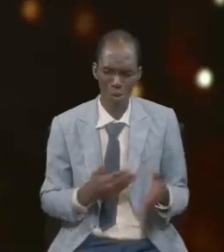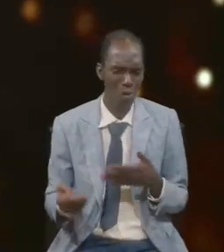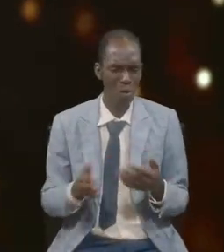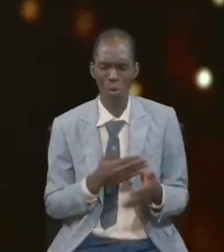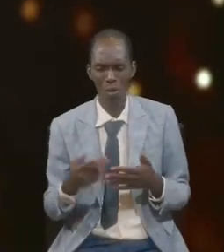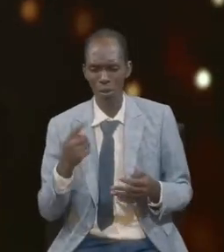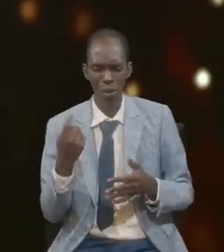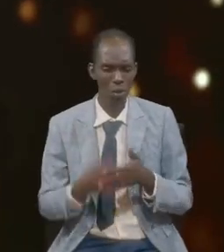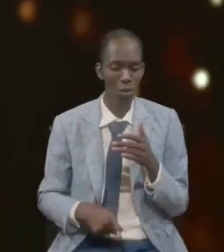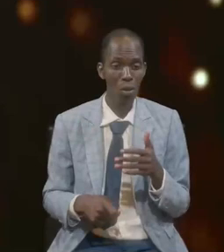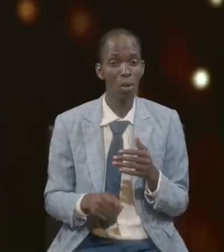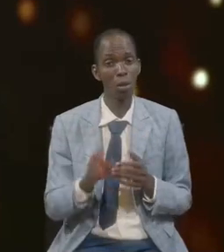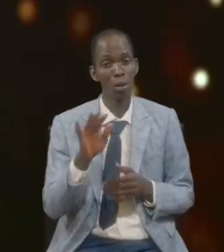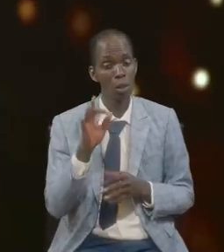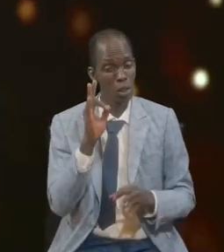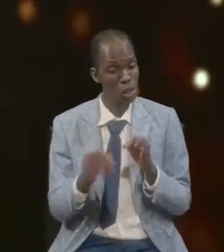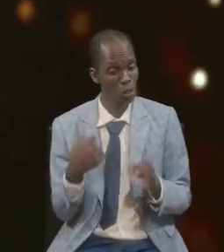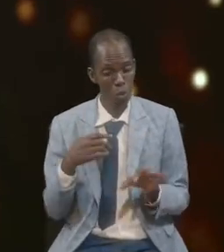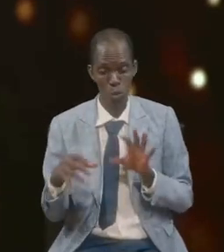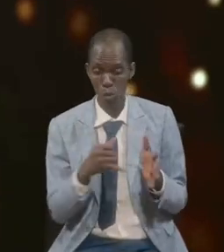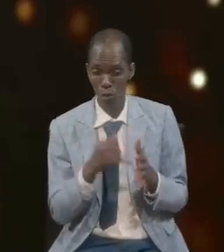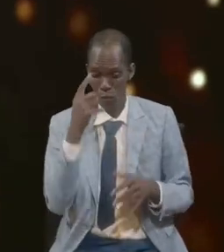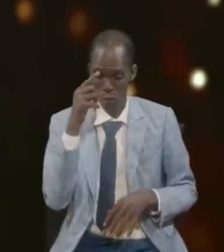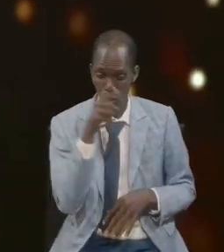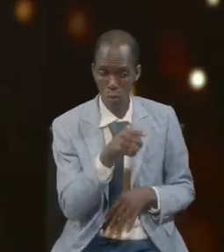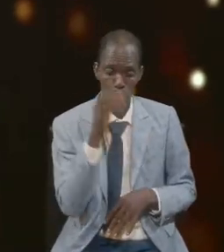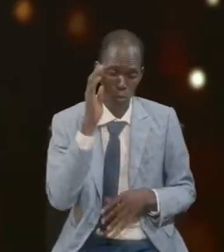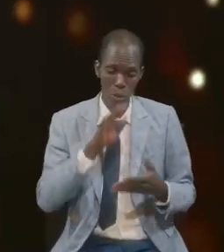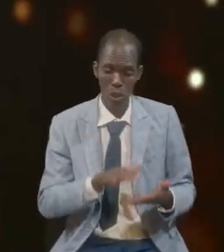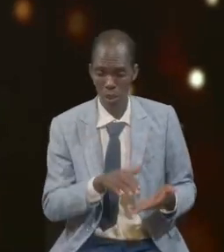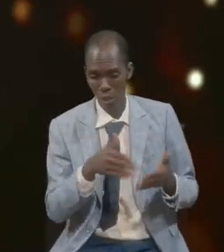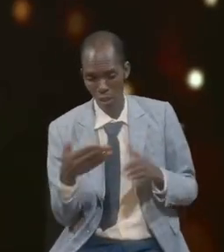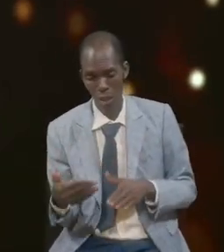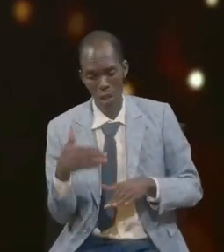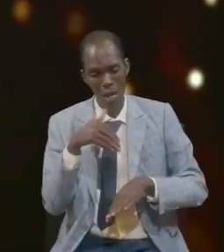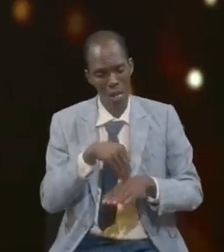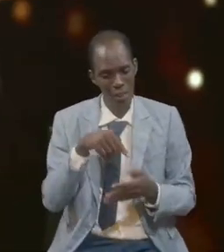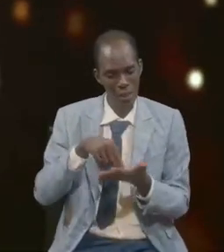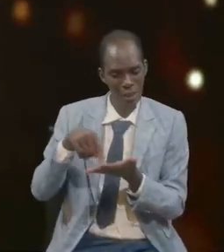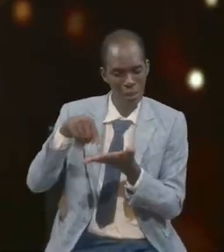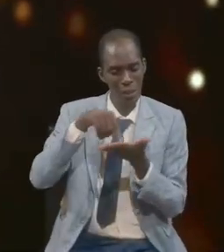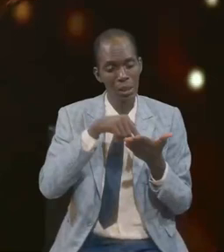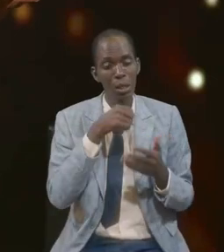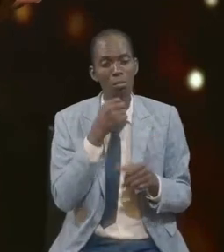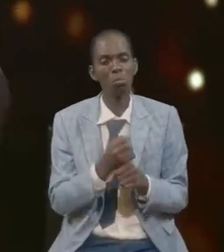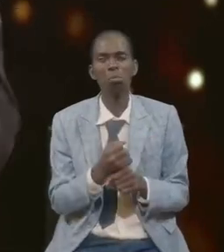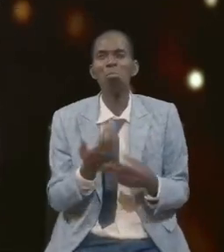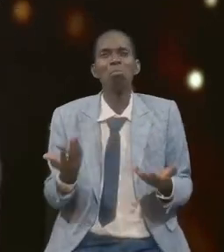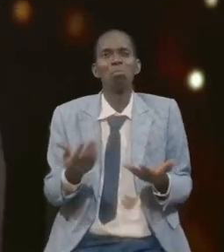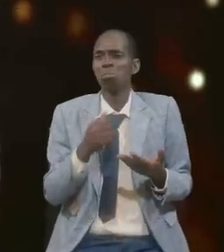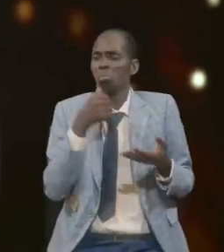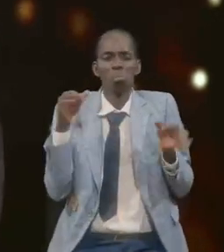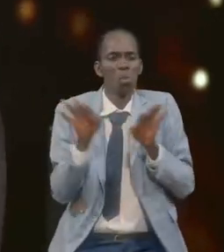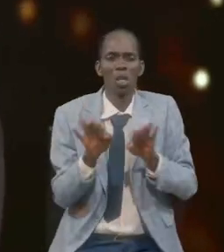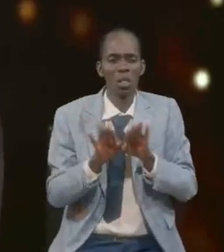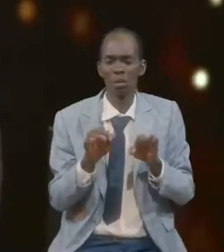quel que soit. Si nous le faisons pour toi, tu mourras à tel âge. Mais